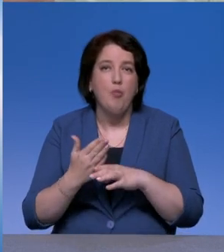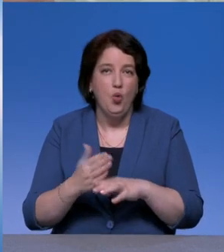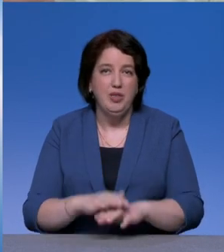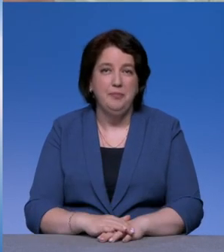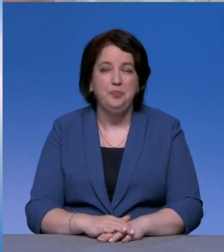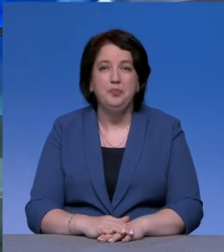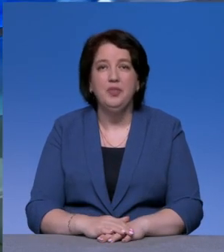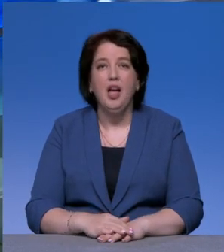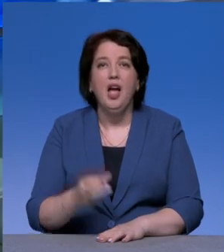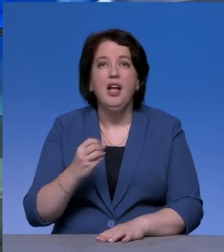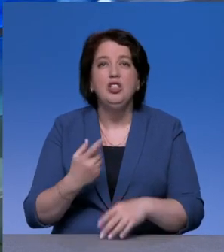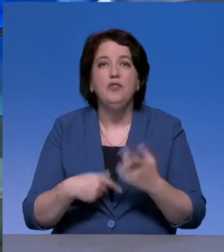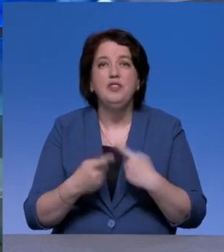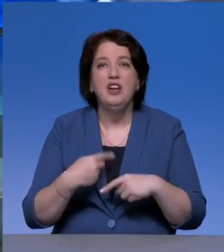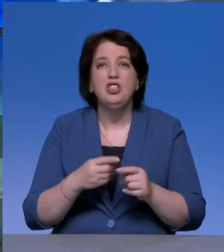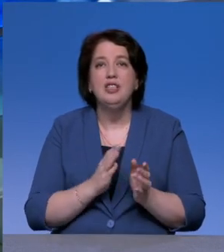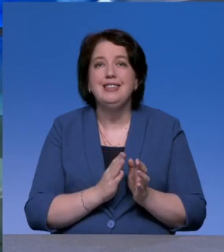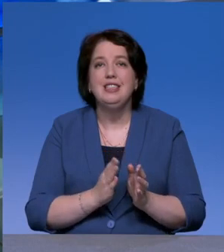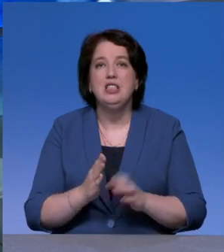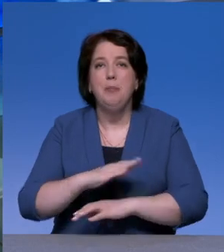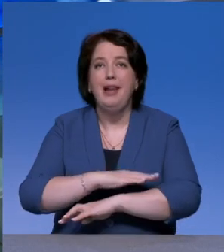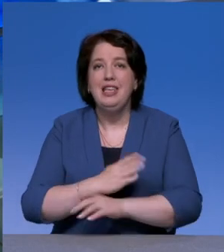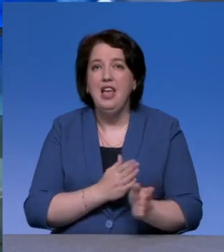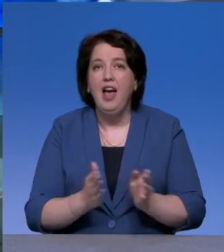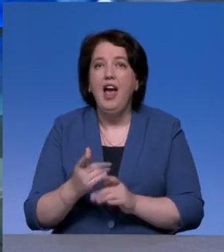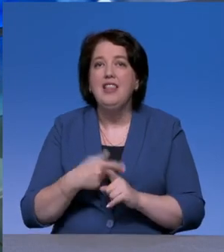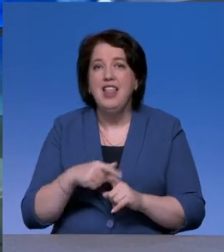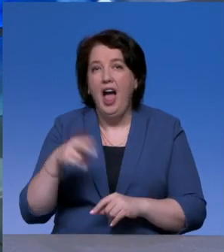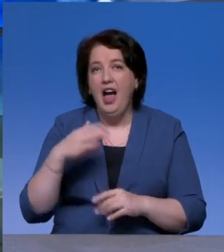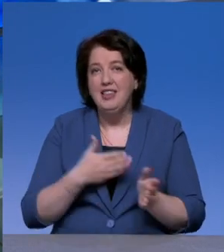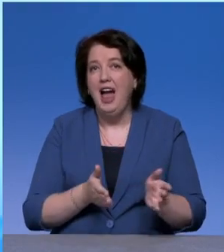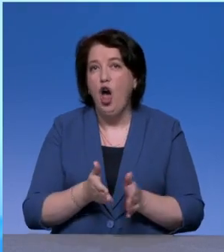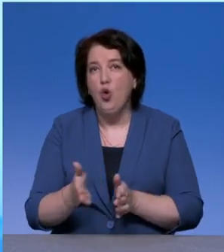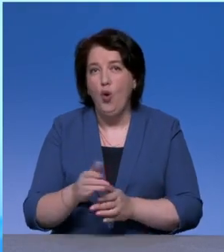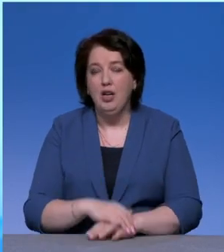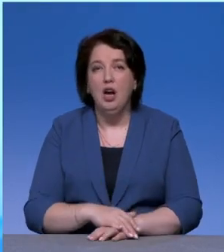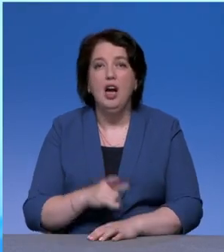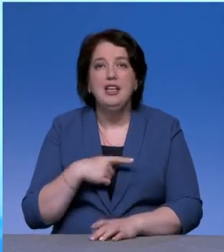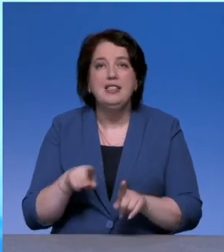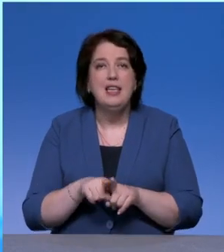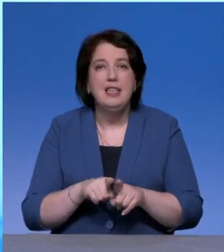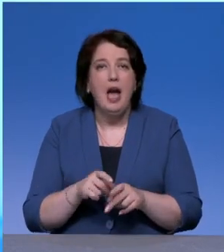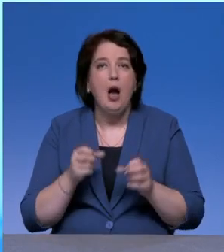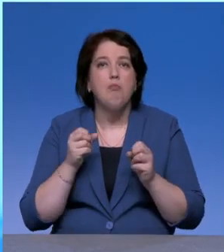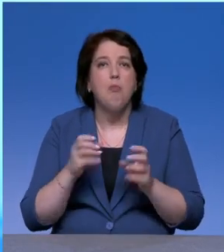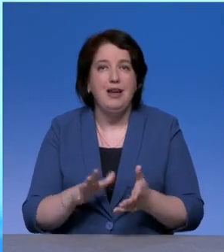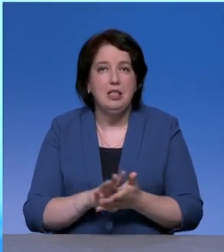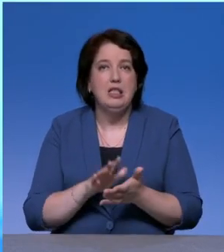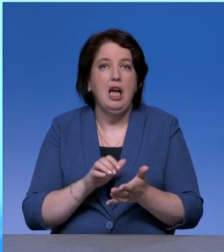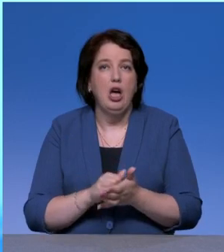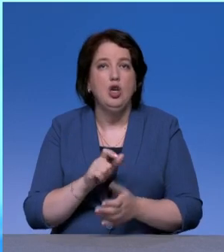еще вопрос. Возвращаясь к дисциплине на дорогах, вы говорите, что действительно таких людей, которые прямо вот злостные нарушители, их единицы,